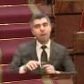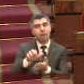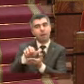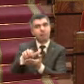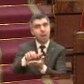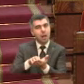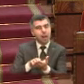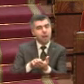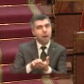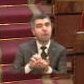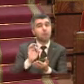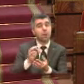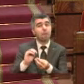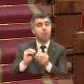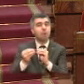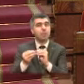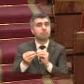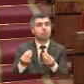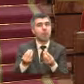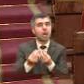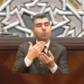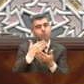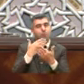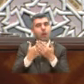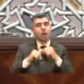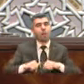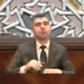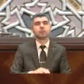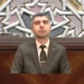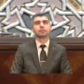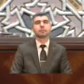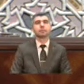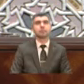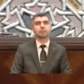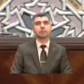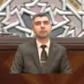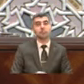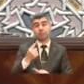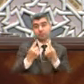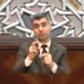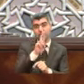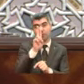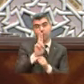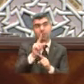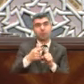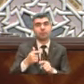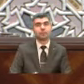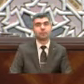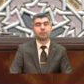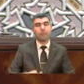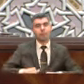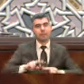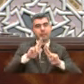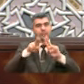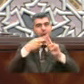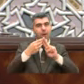ذكرتيه مازال عندنا اشكاليات حقيقيه فيه. شكرا سيد الوزير. شكرا. هل من تعقيب اضافي اخر؟ كلمه للسيد